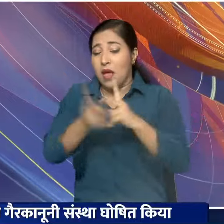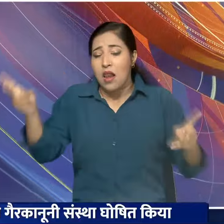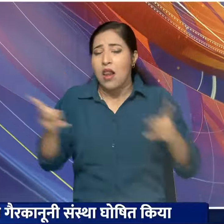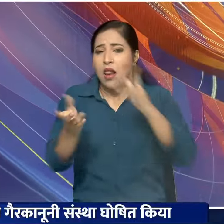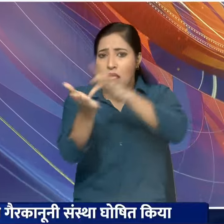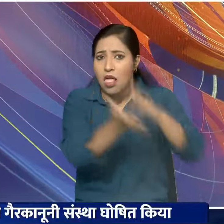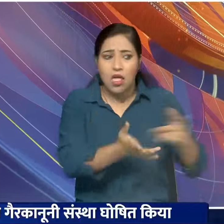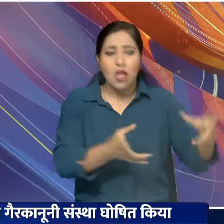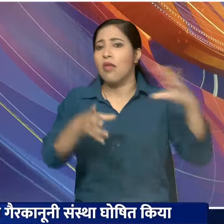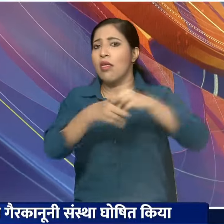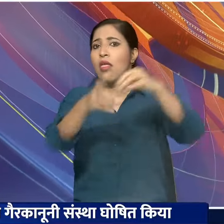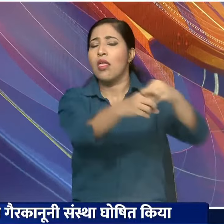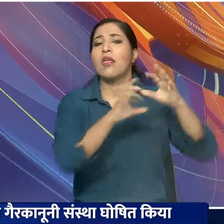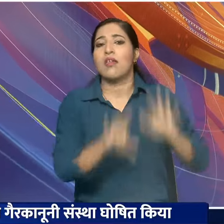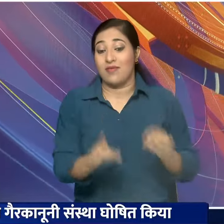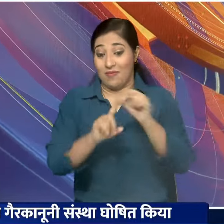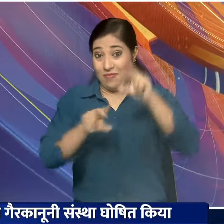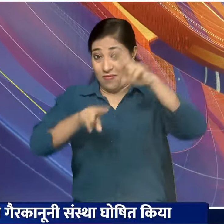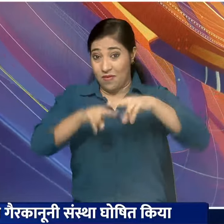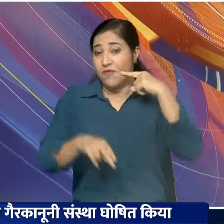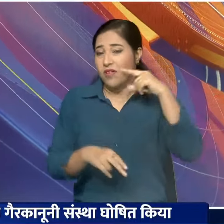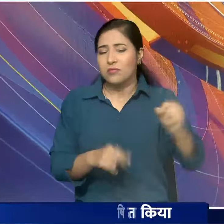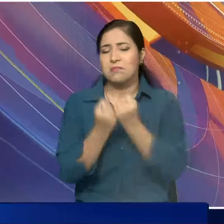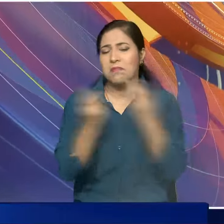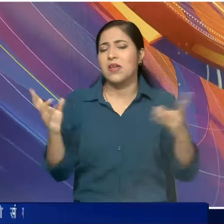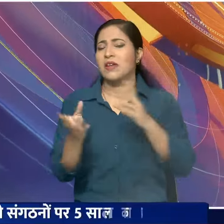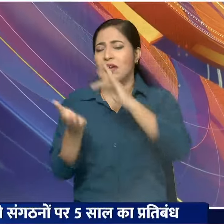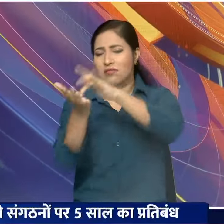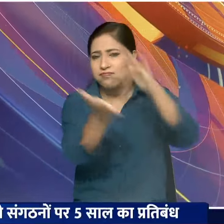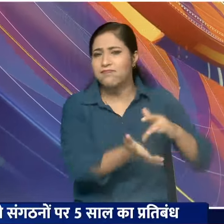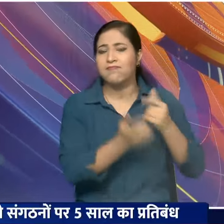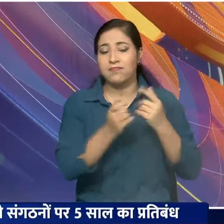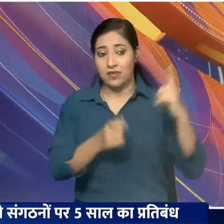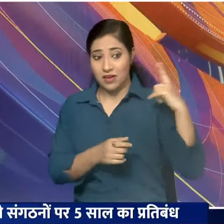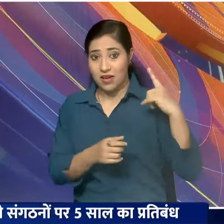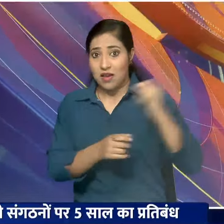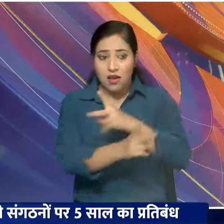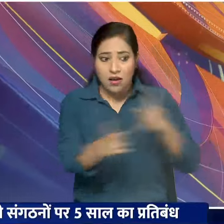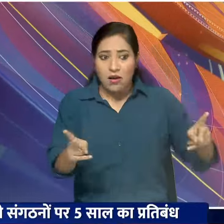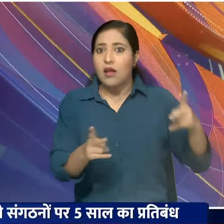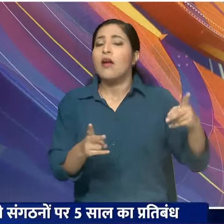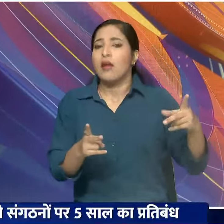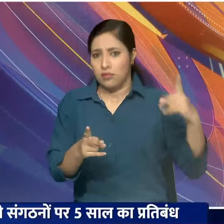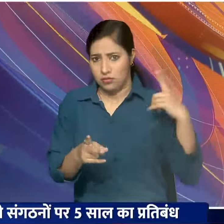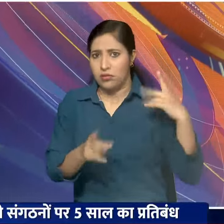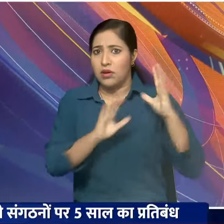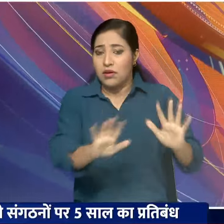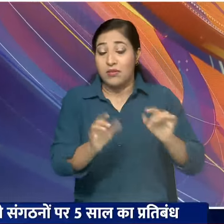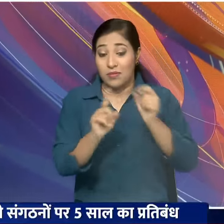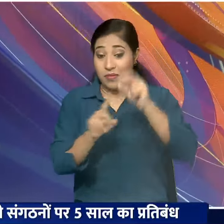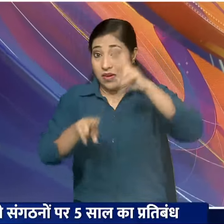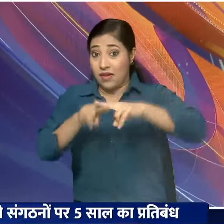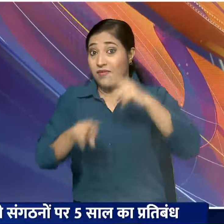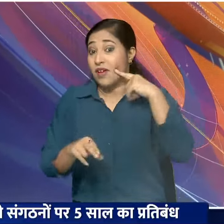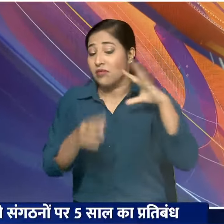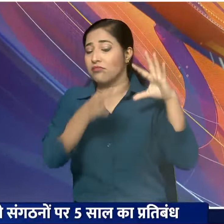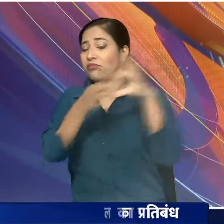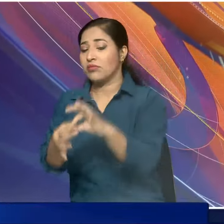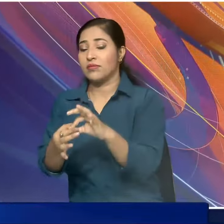हो रहे हैं। इसके साथ ही PFI के कई संस्थापक सदस्य सिमी के नेता रहे हैं और PFI का